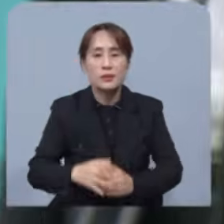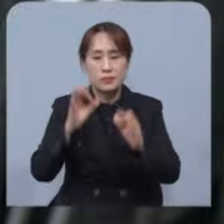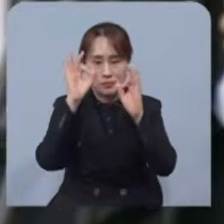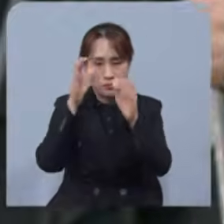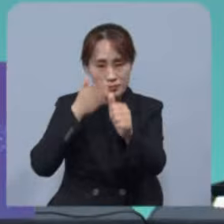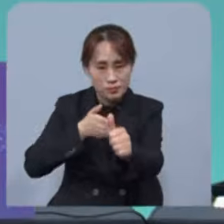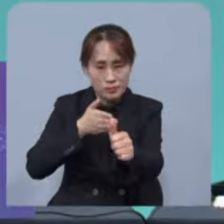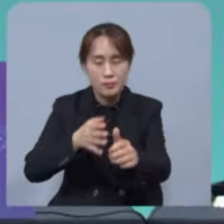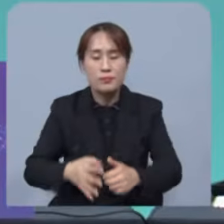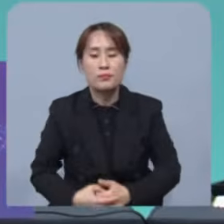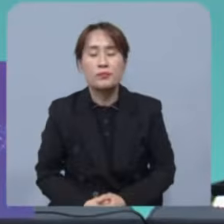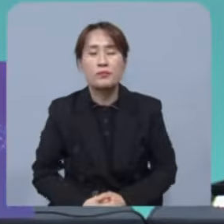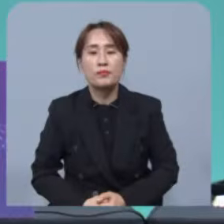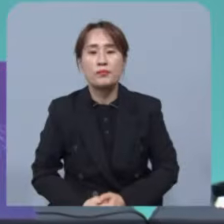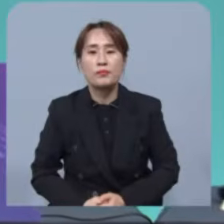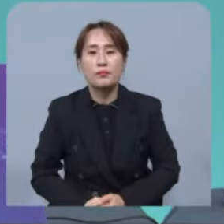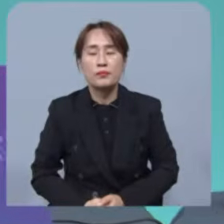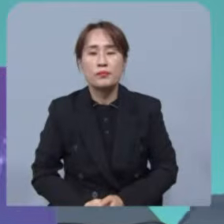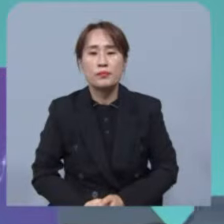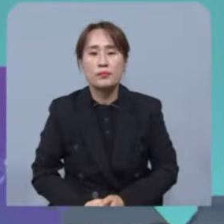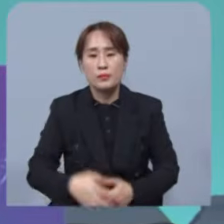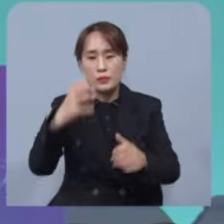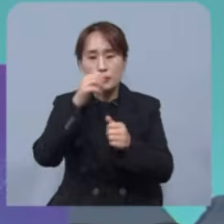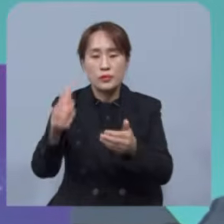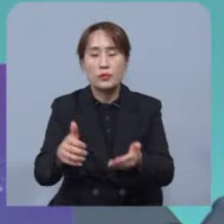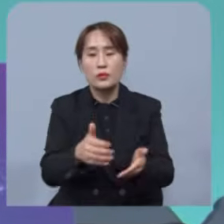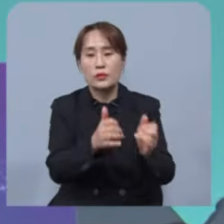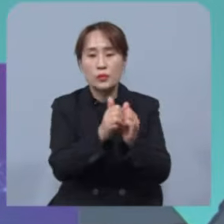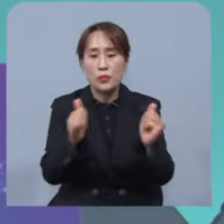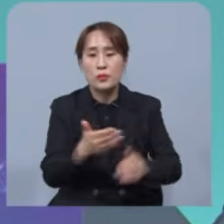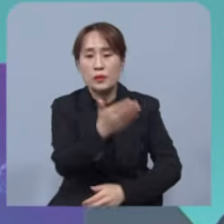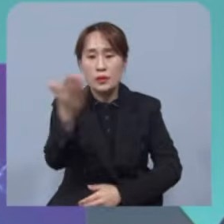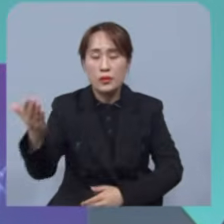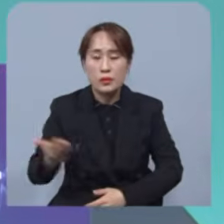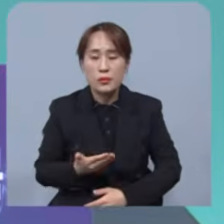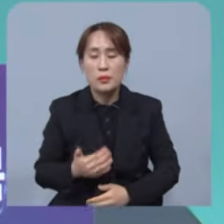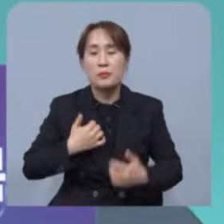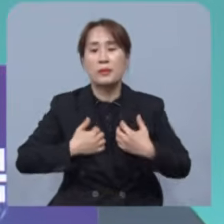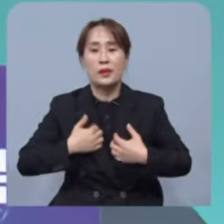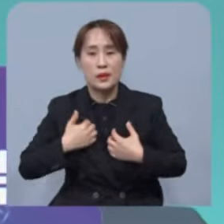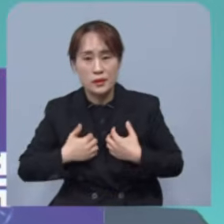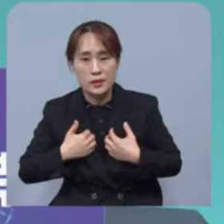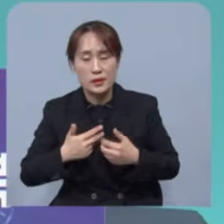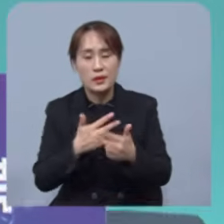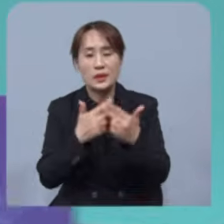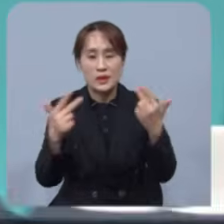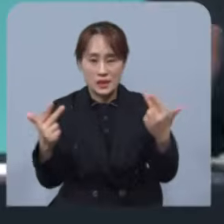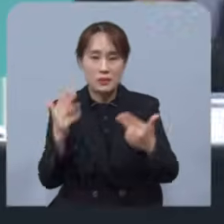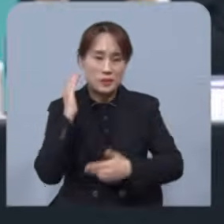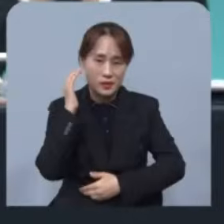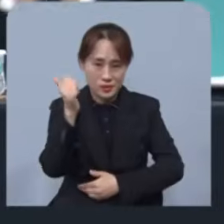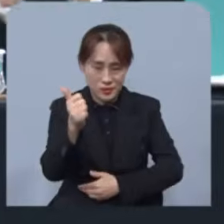듣겠습니다. 네, 우리 충북도민 여러분 반갑습니다. 이재명입니다.